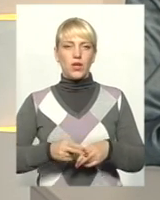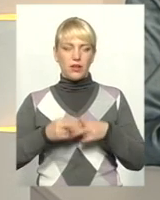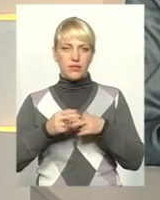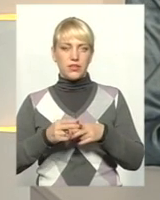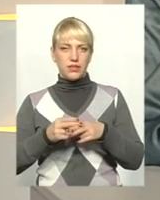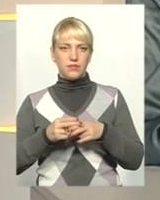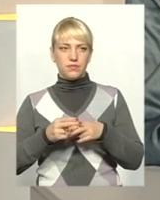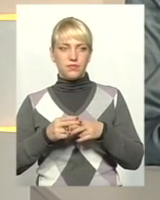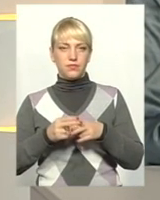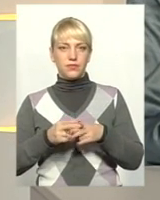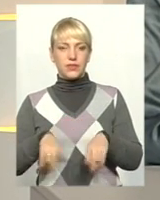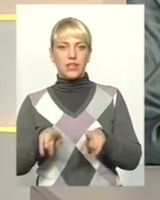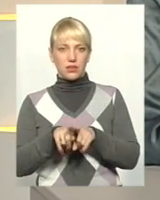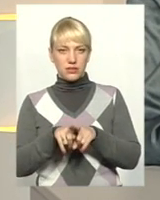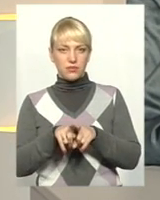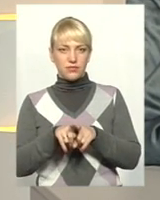Дунаєвець. Так,